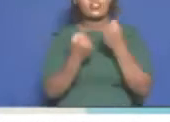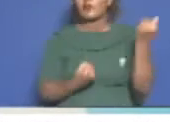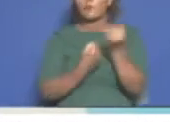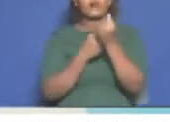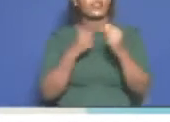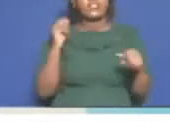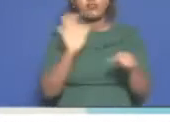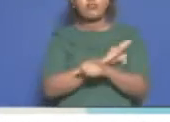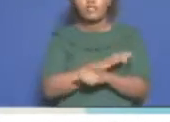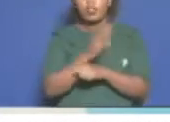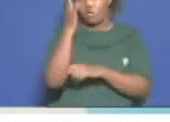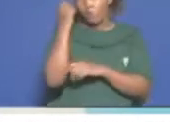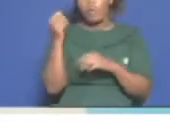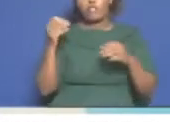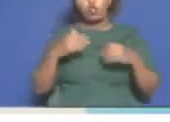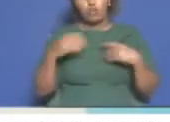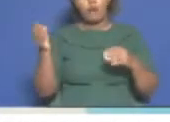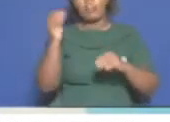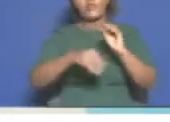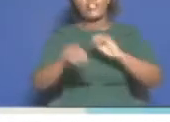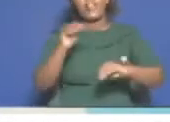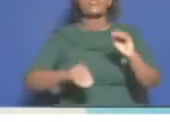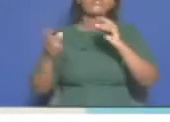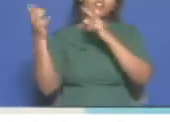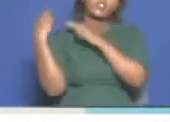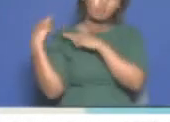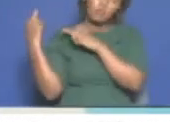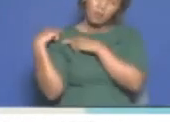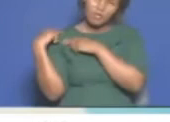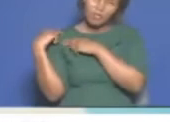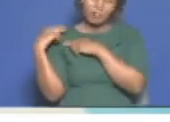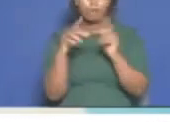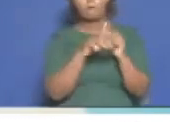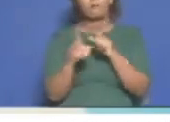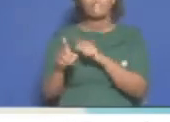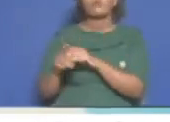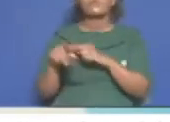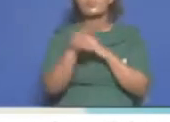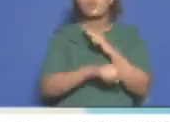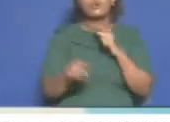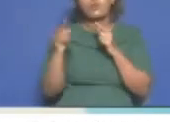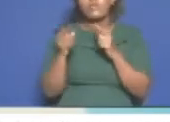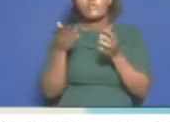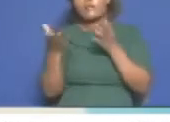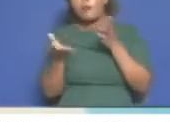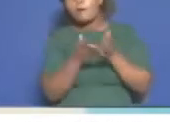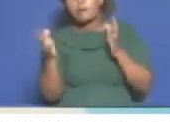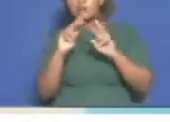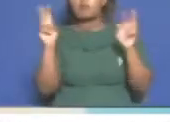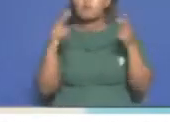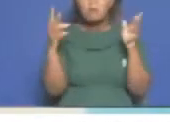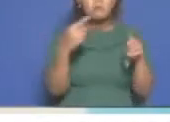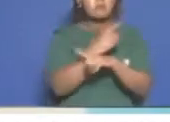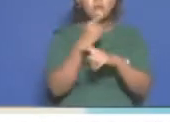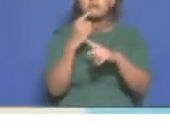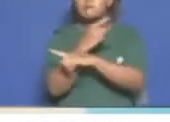ili iweze kudeliver on election mandate yenye inakuja. Tusiwe wa kuwarushia mambo, tuseme kwamba tuna pokols,